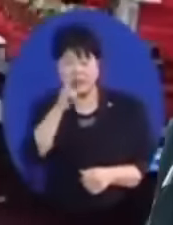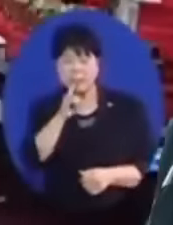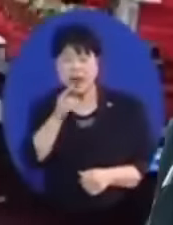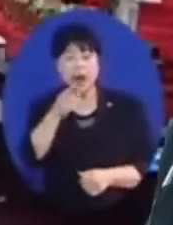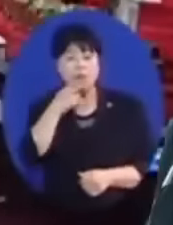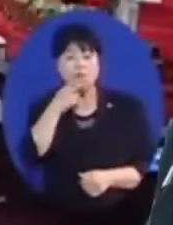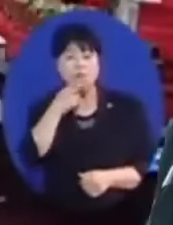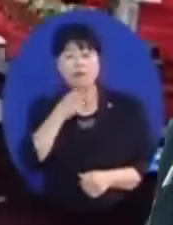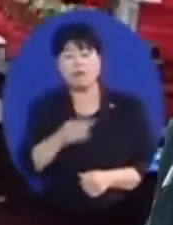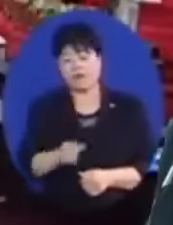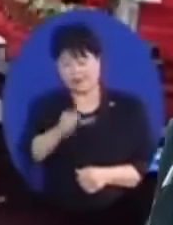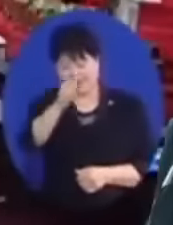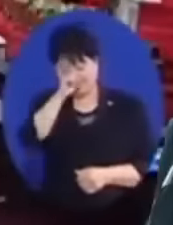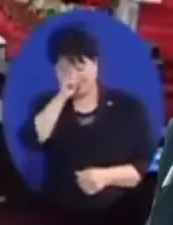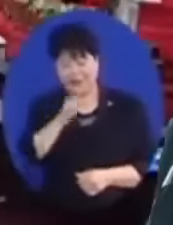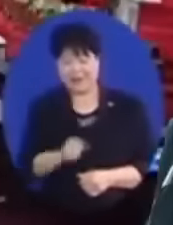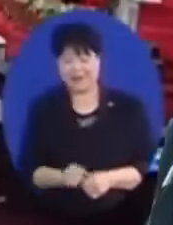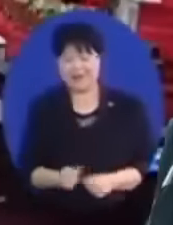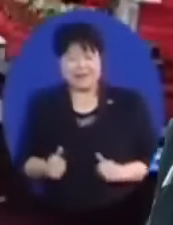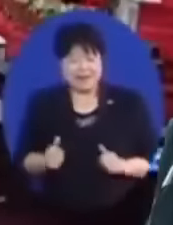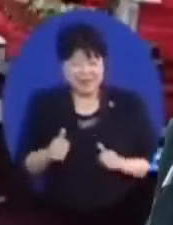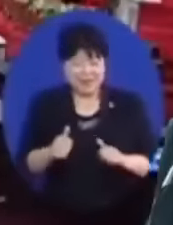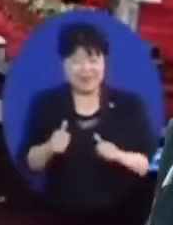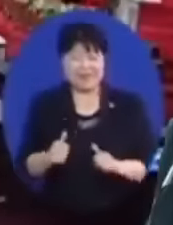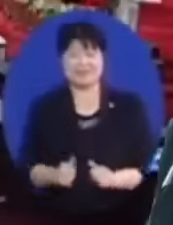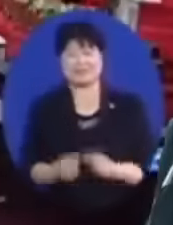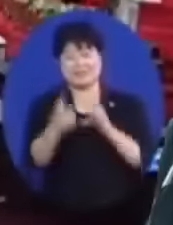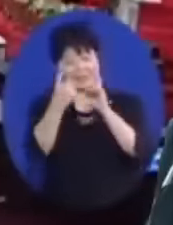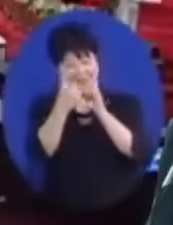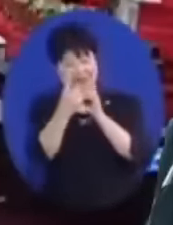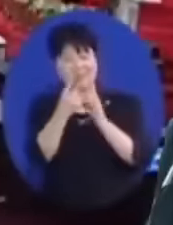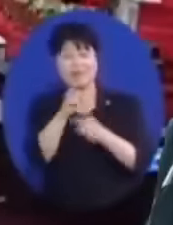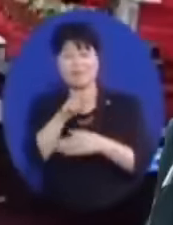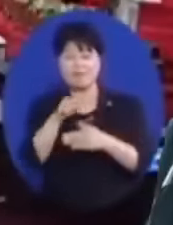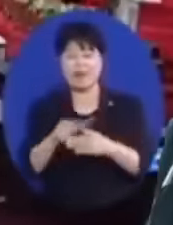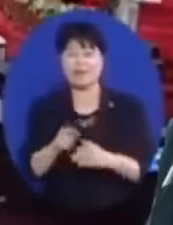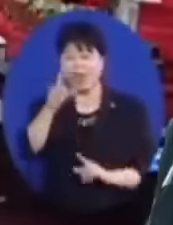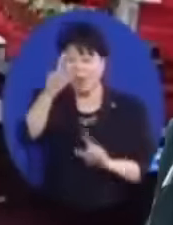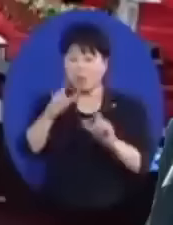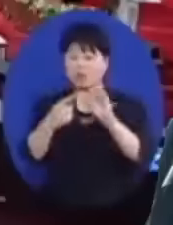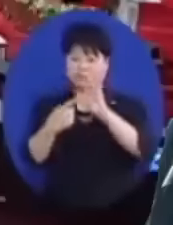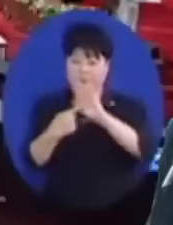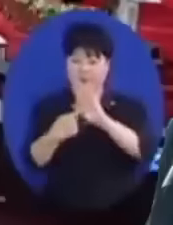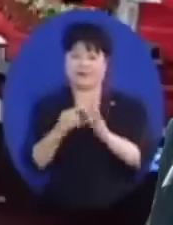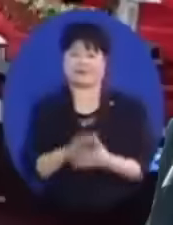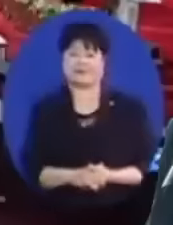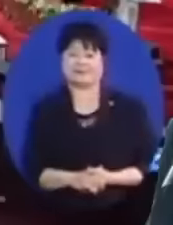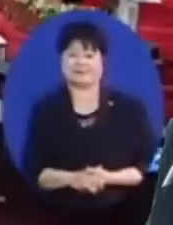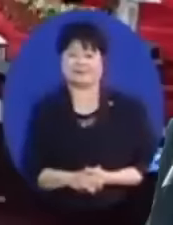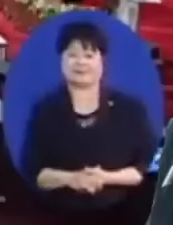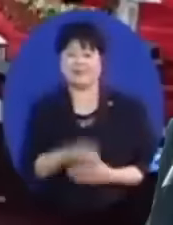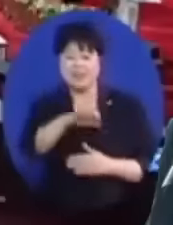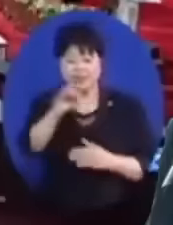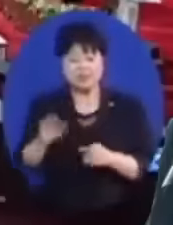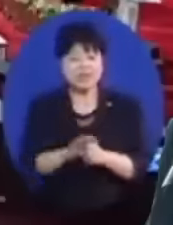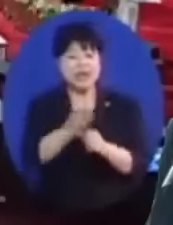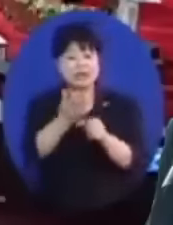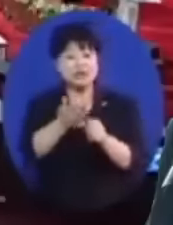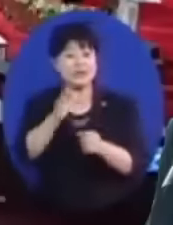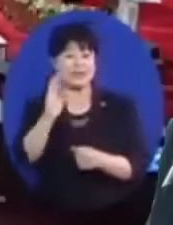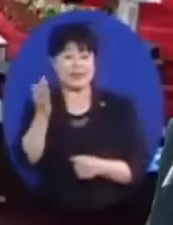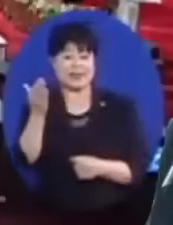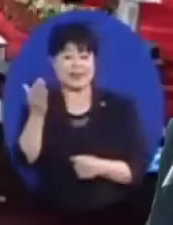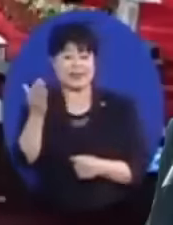않고 긍정적이고 적극적으로 사물을 대할 수 있는 마음의 태도를 가지게 되는 것입니다. 그리고 이웃을 사랑하게 되는